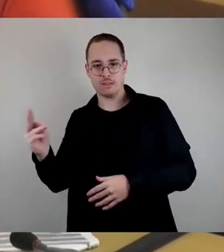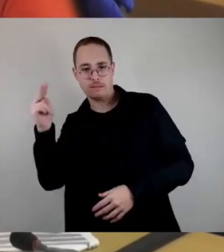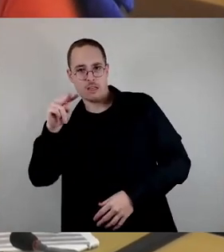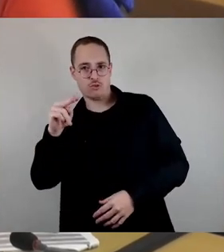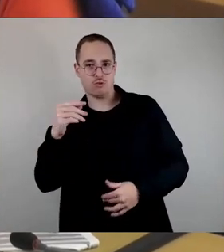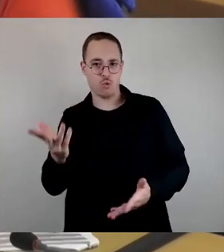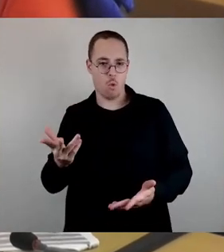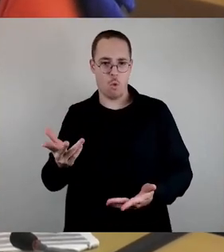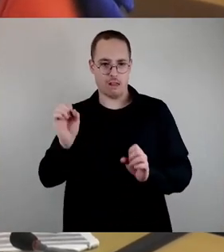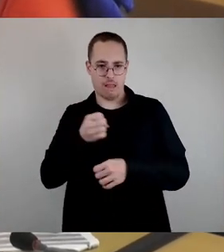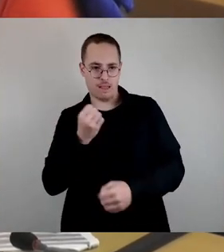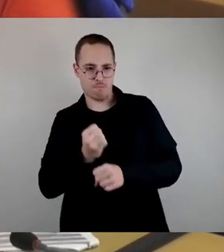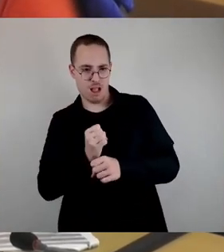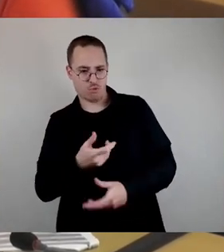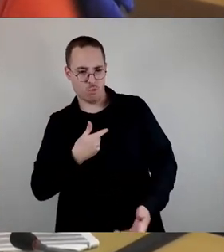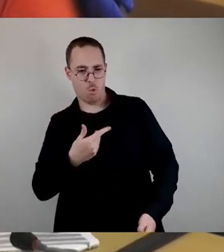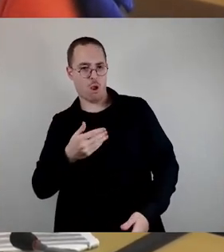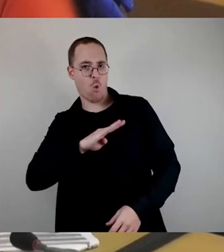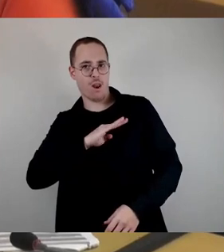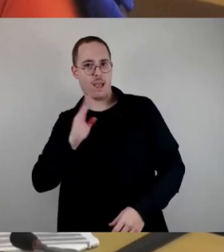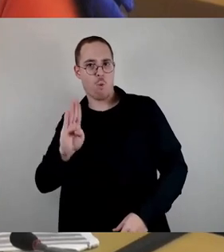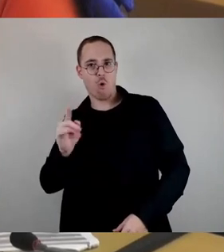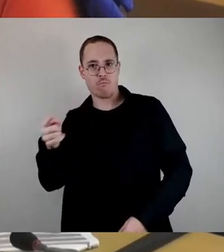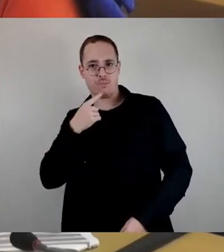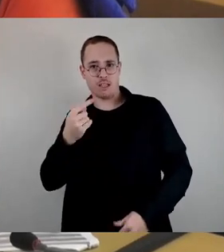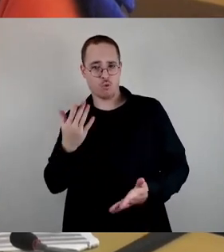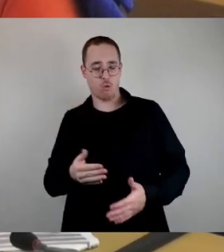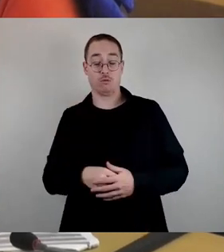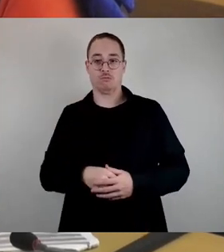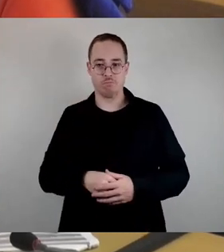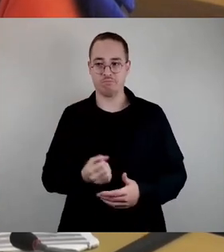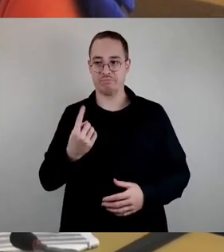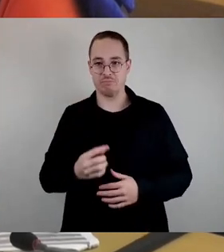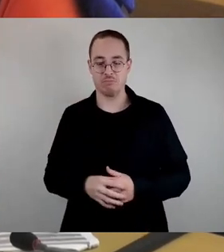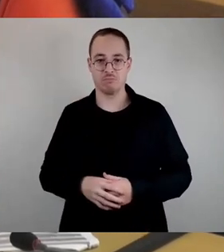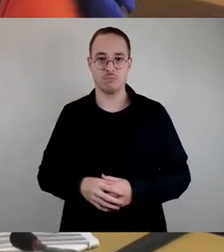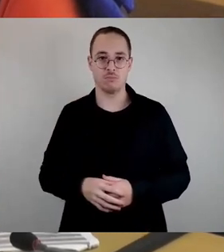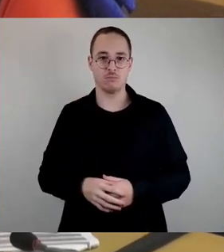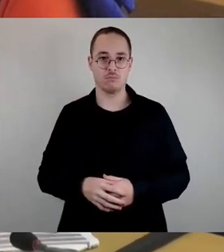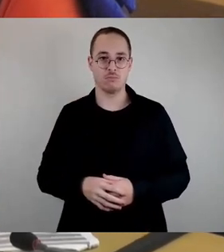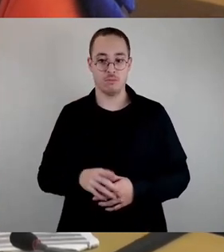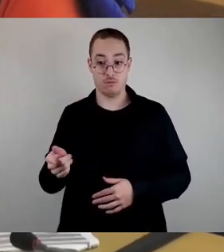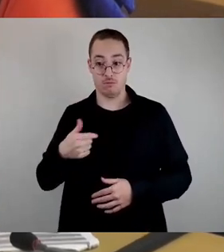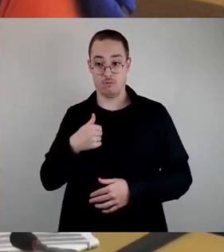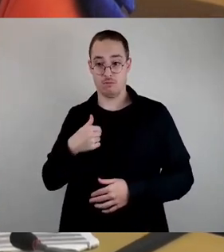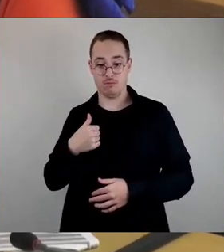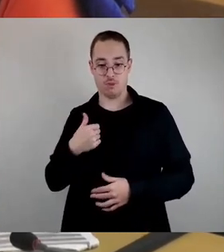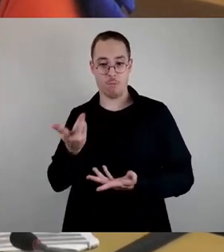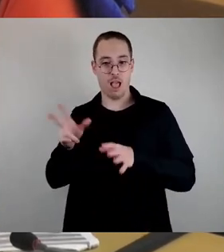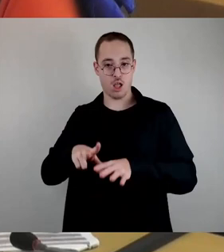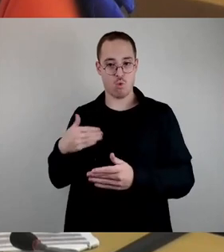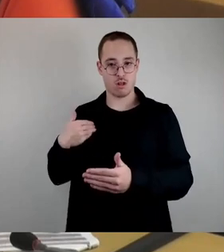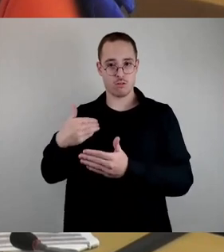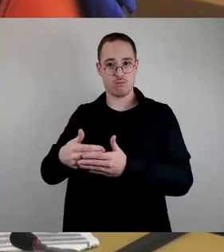vollkommen selbstverständlich. Insbesondere und gerade bei diesem Tagesordnungspunkt, wir haben hier über 8 Monate als Fraktion, ich habe es regelmäßig